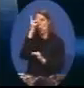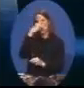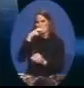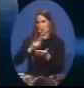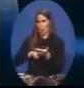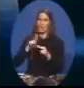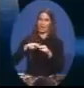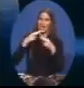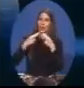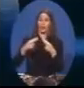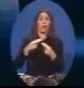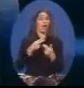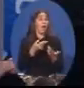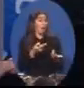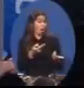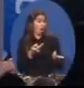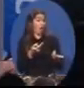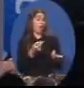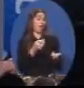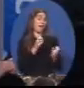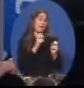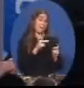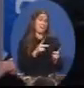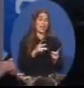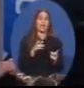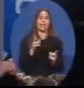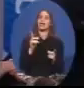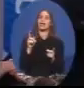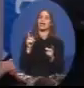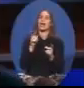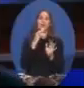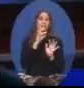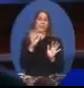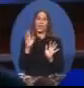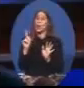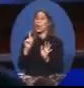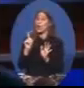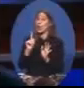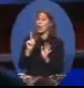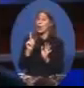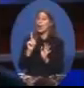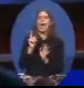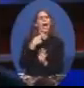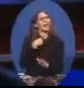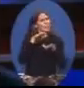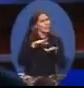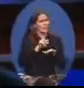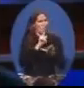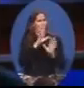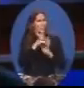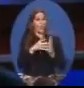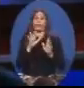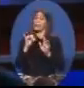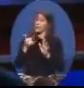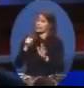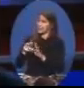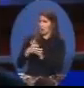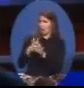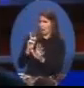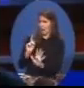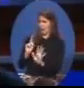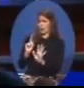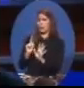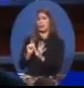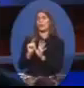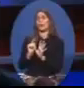נכון, ואז הגיעו. אז יפה, אז מודה ועוזב ירוחם, אצלנו מציינים. לא, זה לא בדיוק מה שנאמר. אני ישבתי שם, וזה לא בדיוק מה שנאמר. זה מה שנאמר, וזה